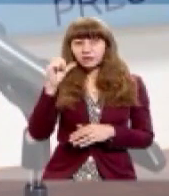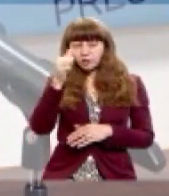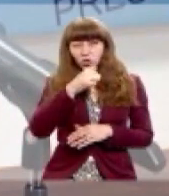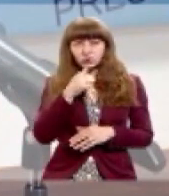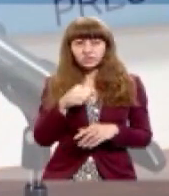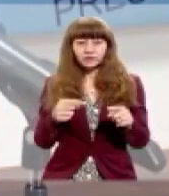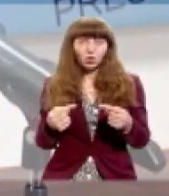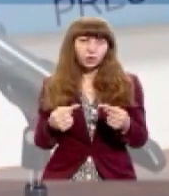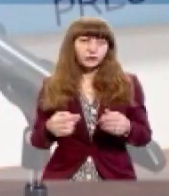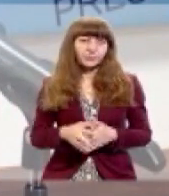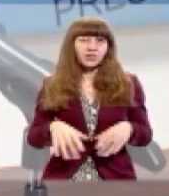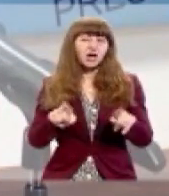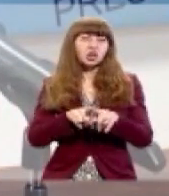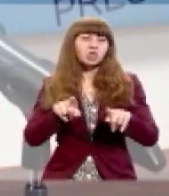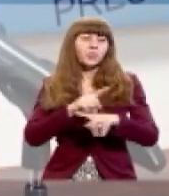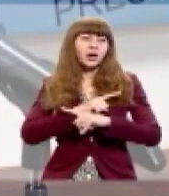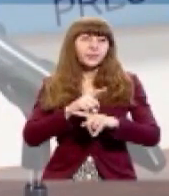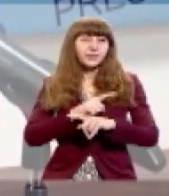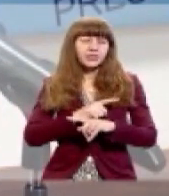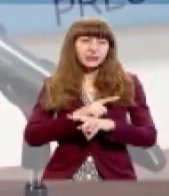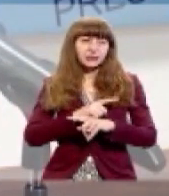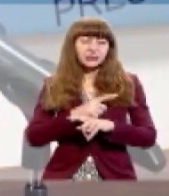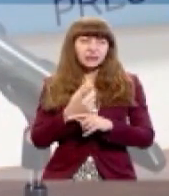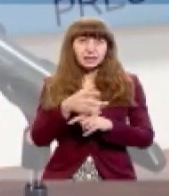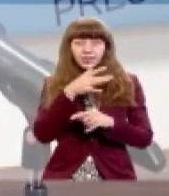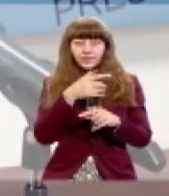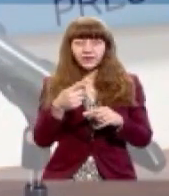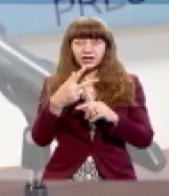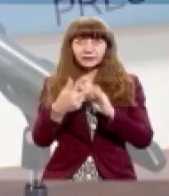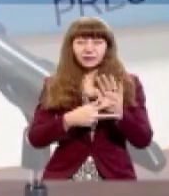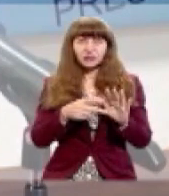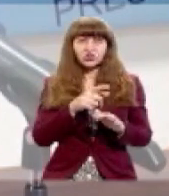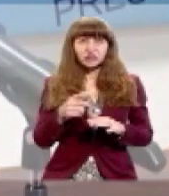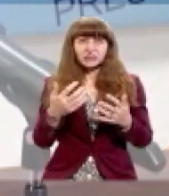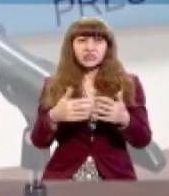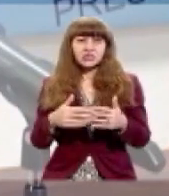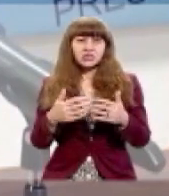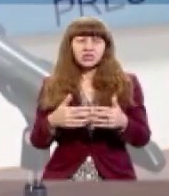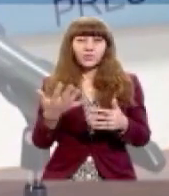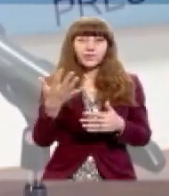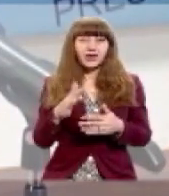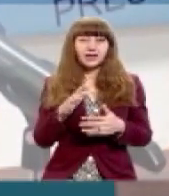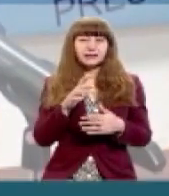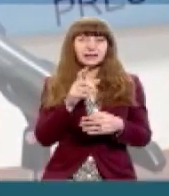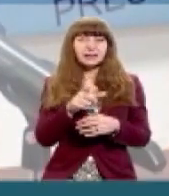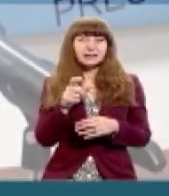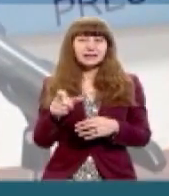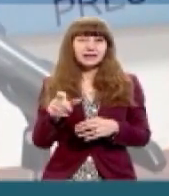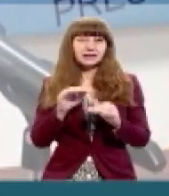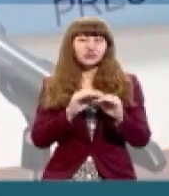год. Также погибло за текущий период 18 человек, среди них которых 5 человек, 5